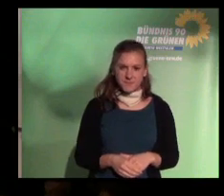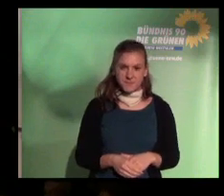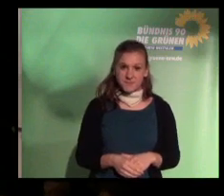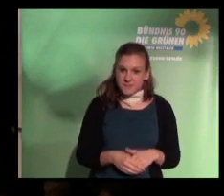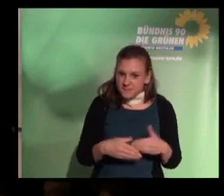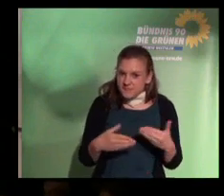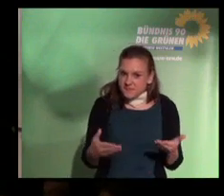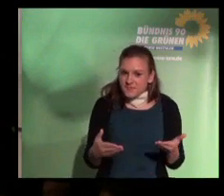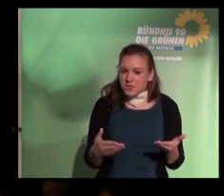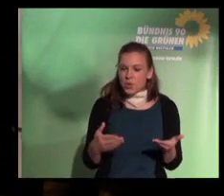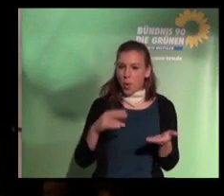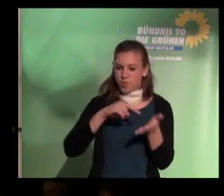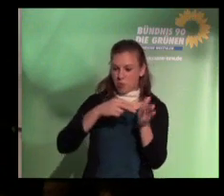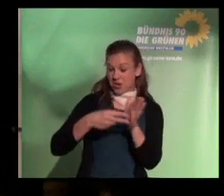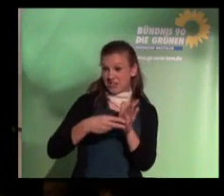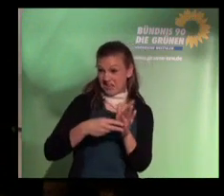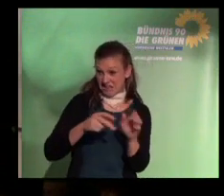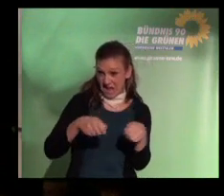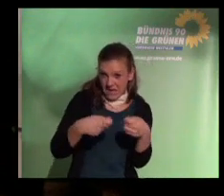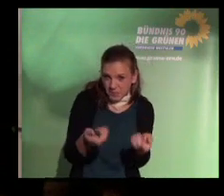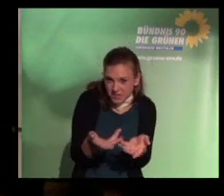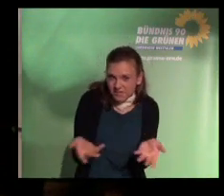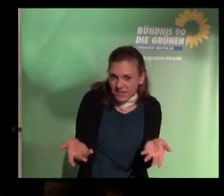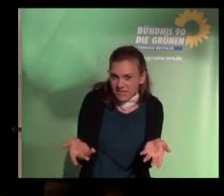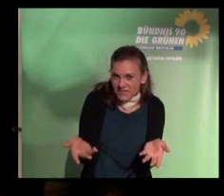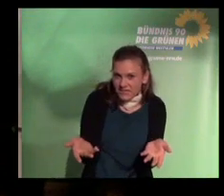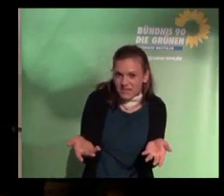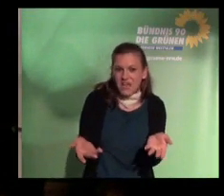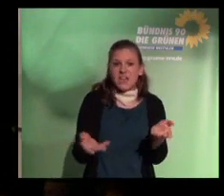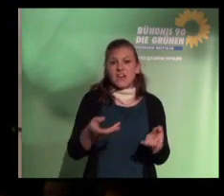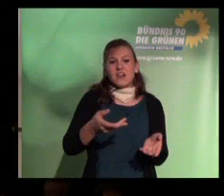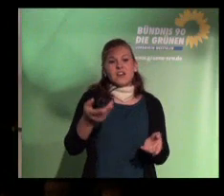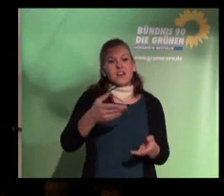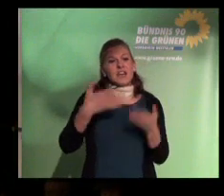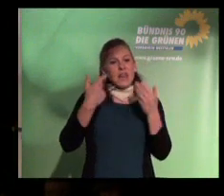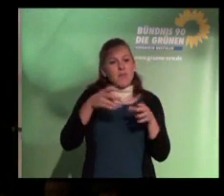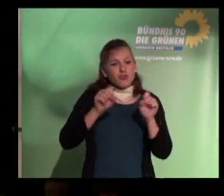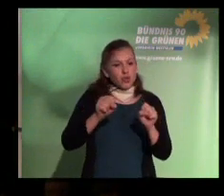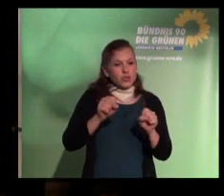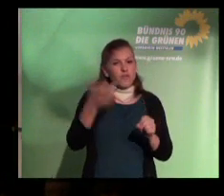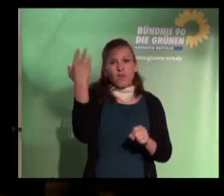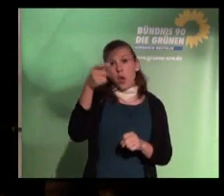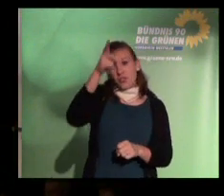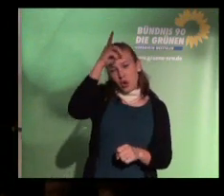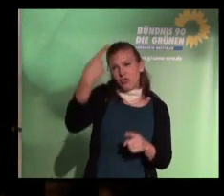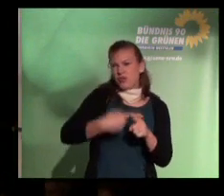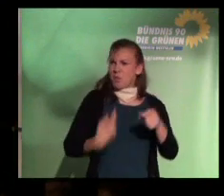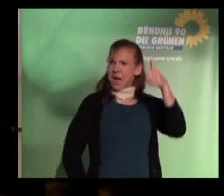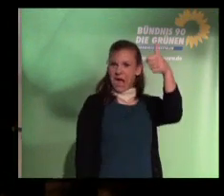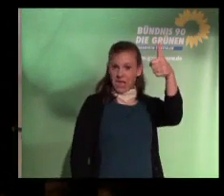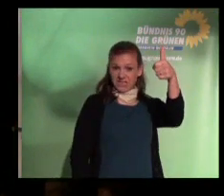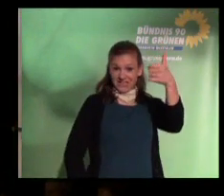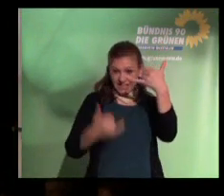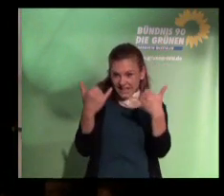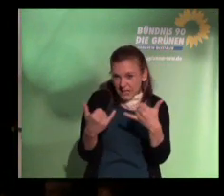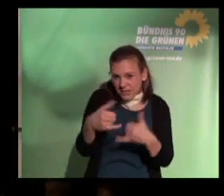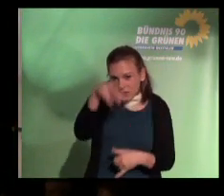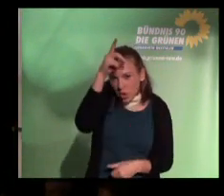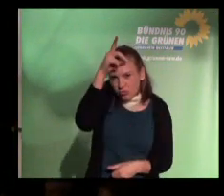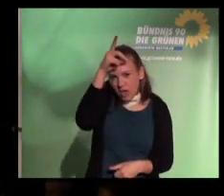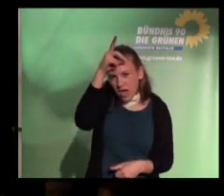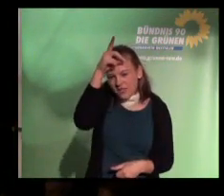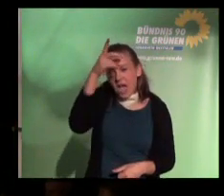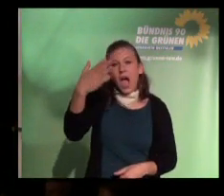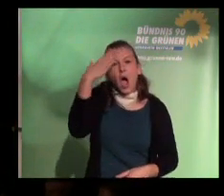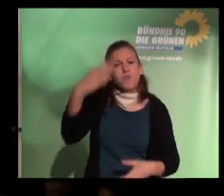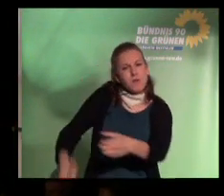Die Folge dieser Politik ist nämlich, Deutschland war mal Nummer eins im Klimaschutz. Heute ist Deutschland der größte